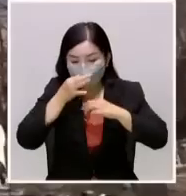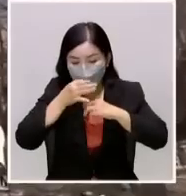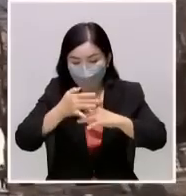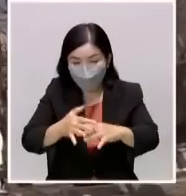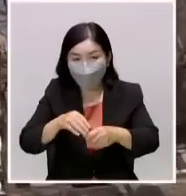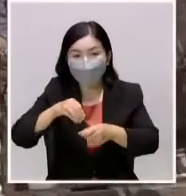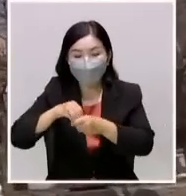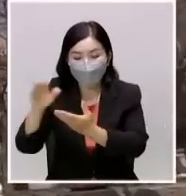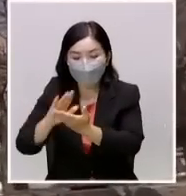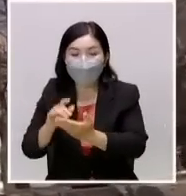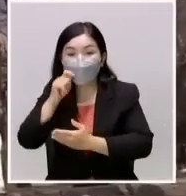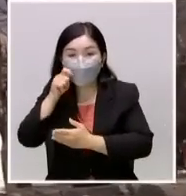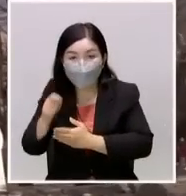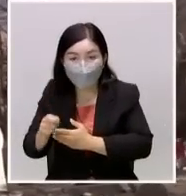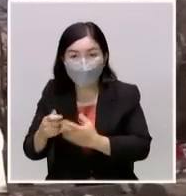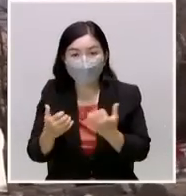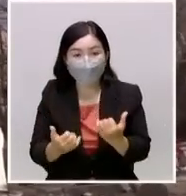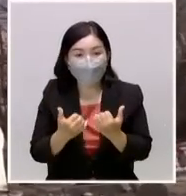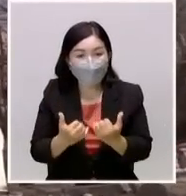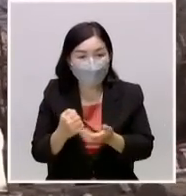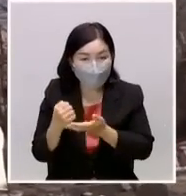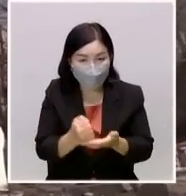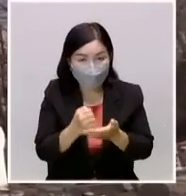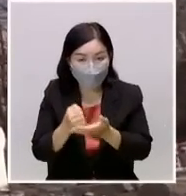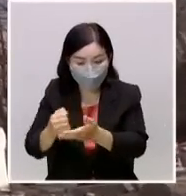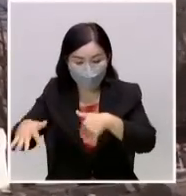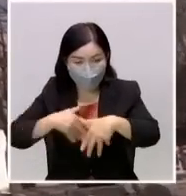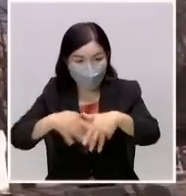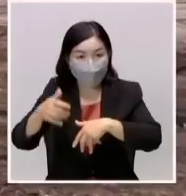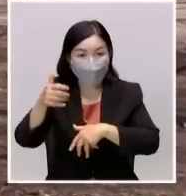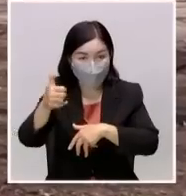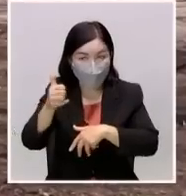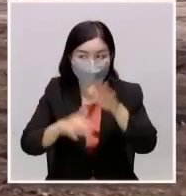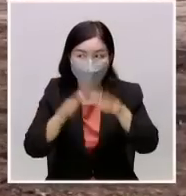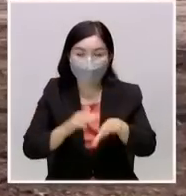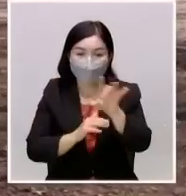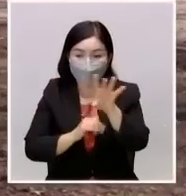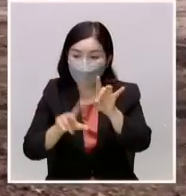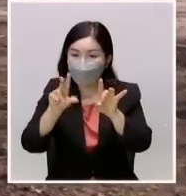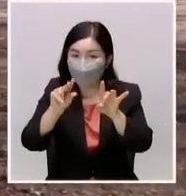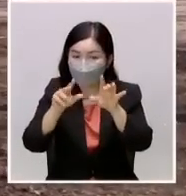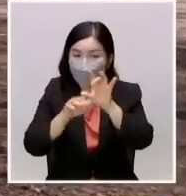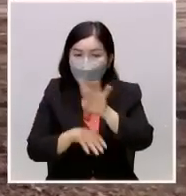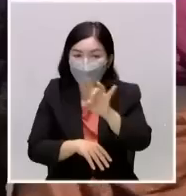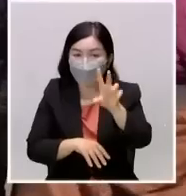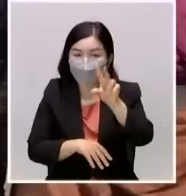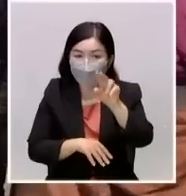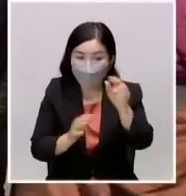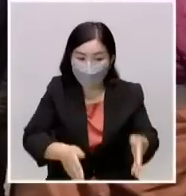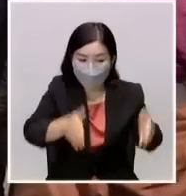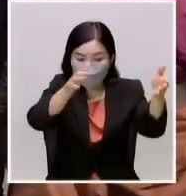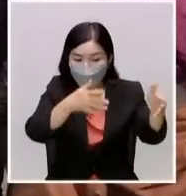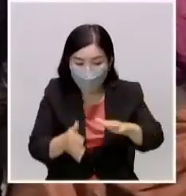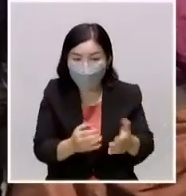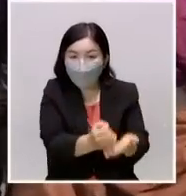ออกเฉียงใต้ของยูเครนระบุว่าสามารถช่วยเหลือผู้รอดชีวิตได้130คนจากซากโรงละครที่ถูกโ